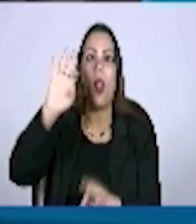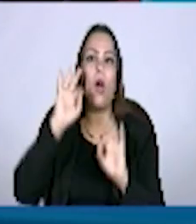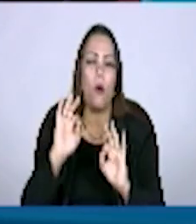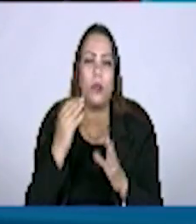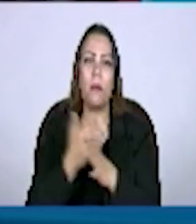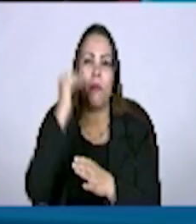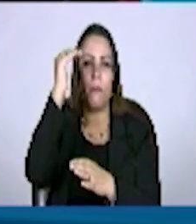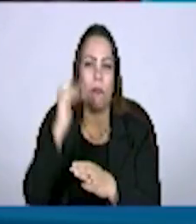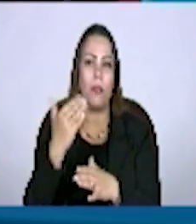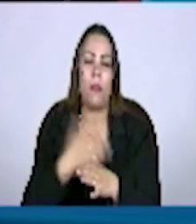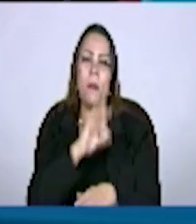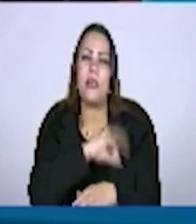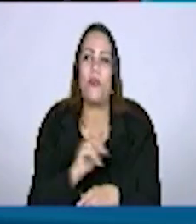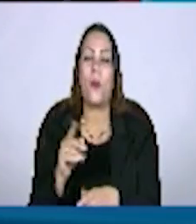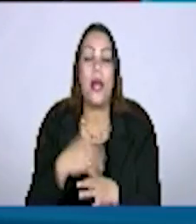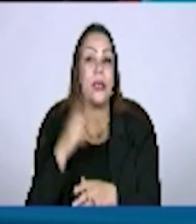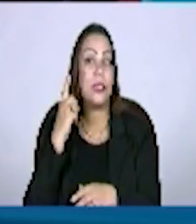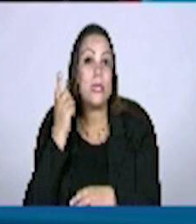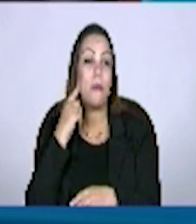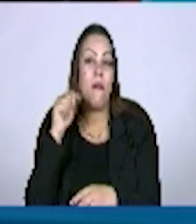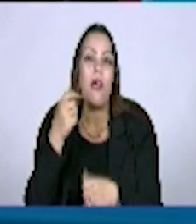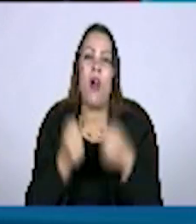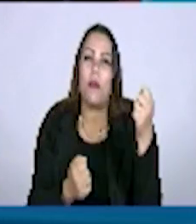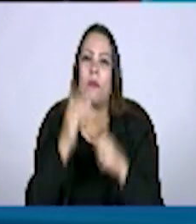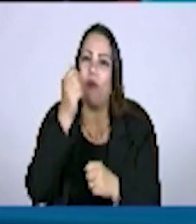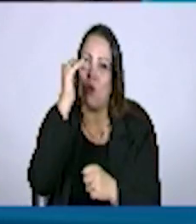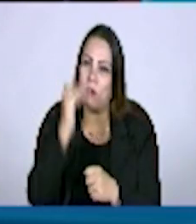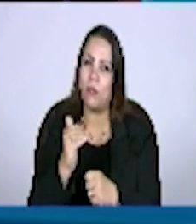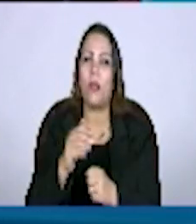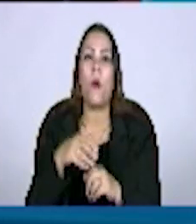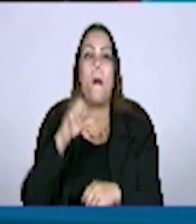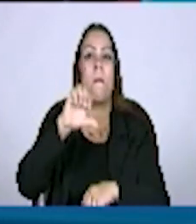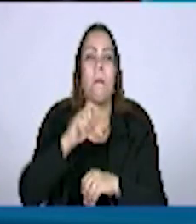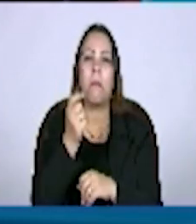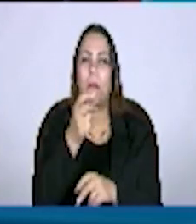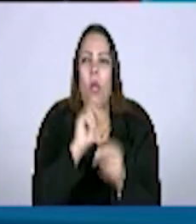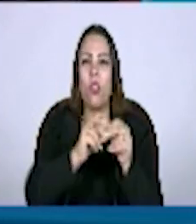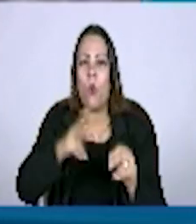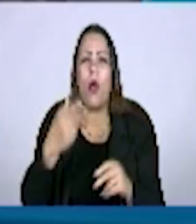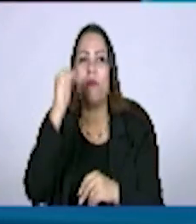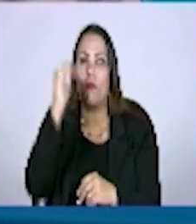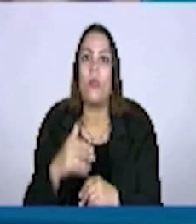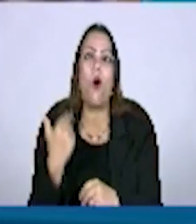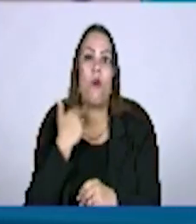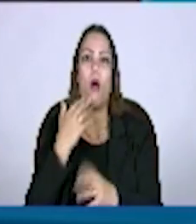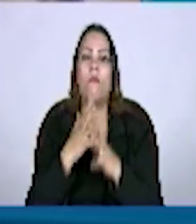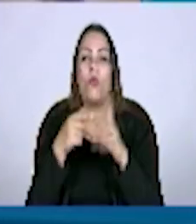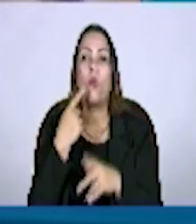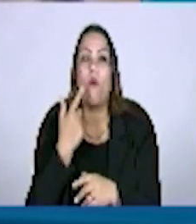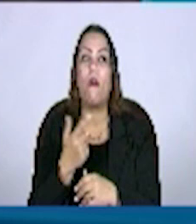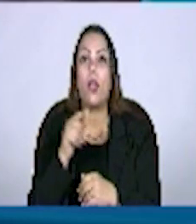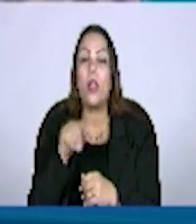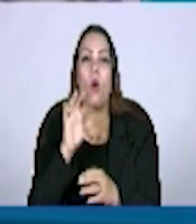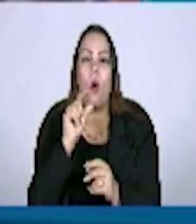وضعها في وقت من الاواد فاحنا بنسمع دلوقتي ان اسعار السيارات انخفضت او بعد ماركات السيارات انخفضت بارقام هي الارقام دي